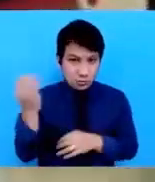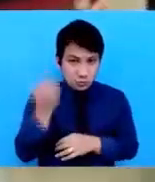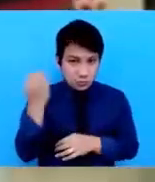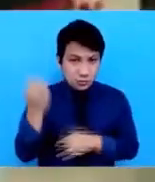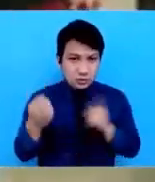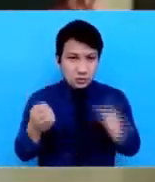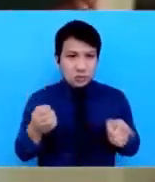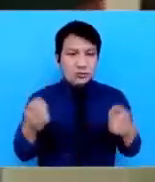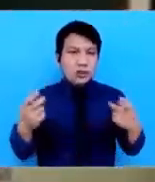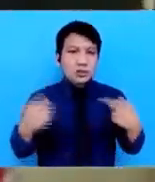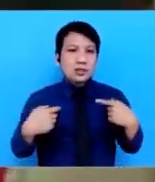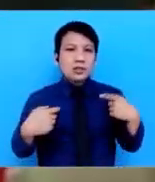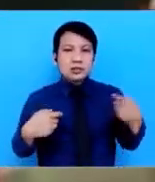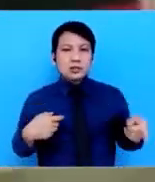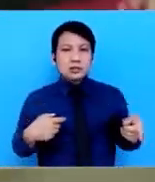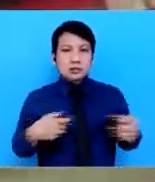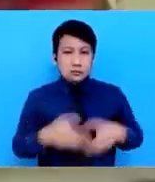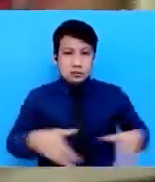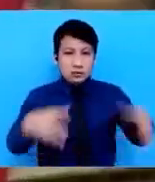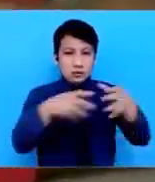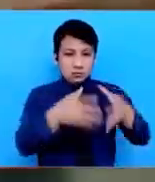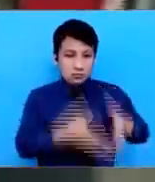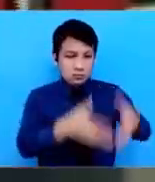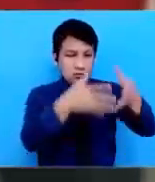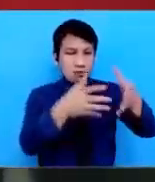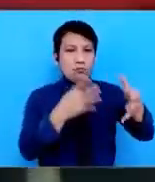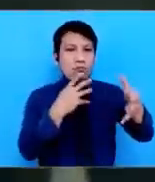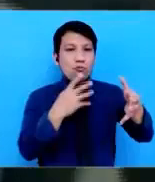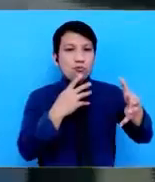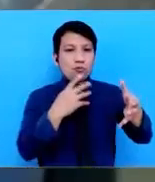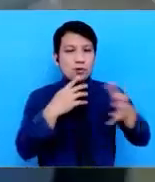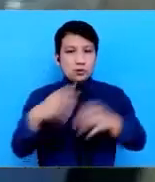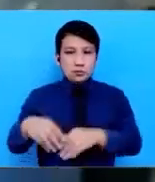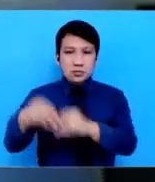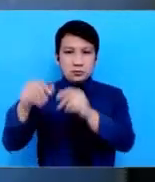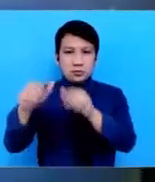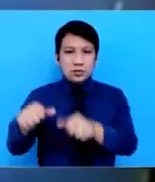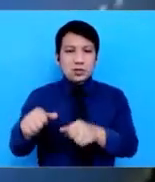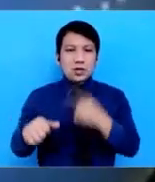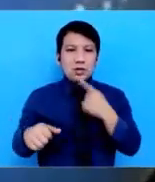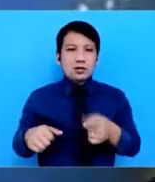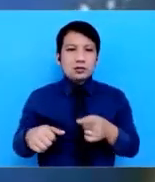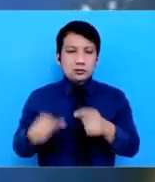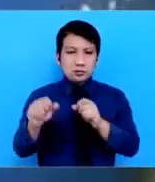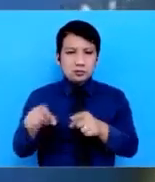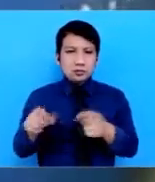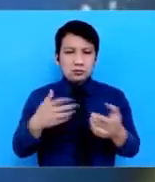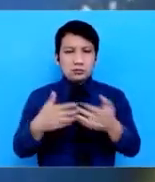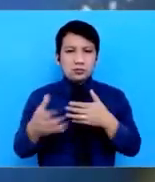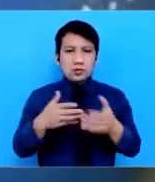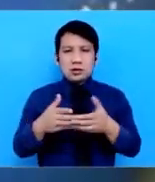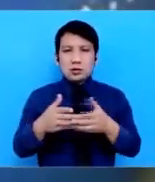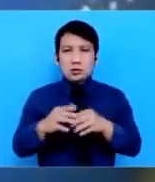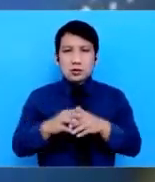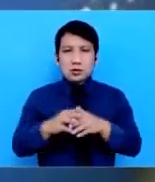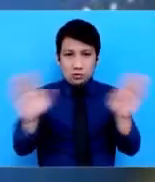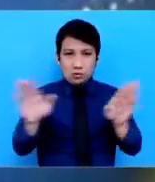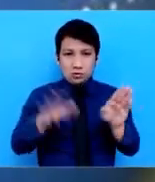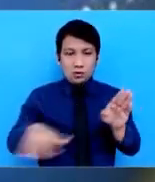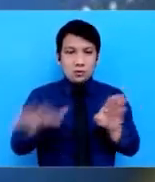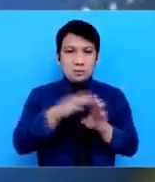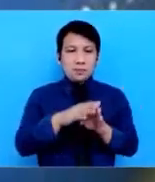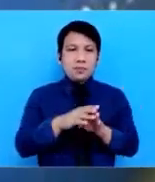mga naka-standby na drum ng tubig at mga sandbag. Ngayon naman ayon dun sa mga vendors dito ay bukas na nga sa loob ng